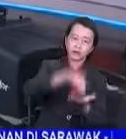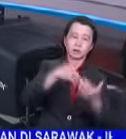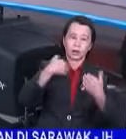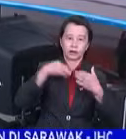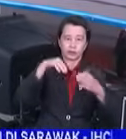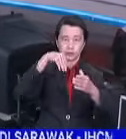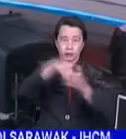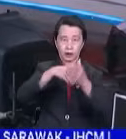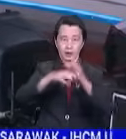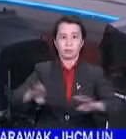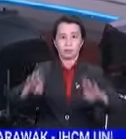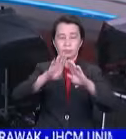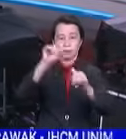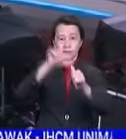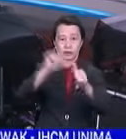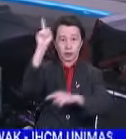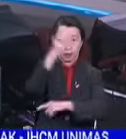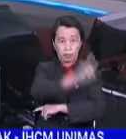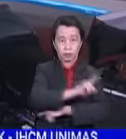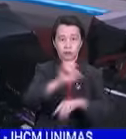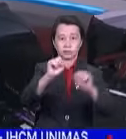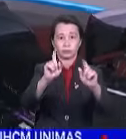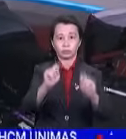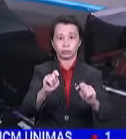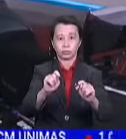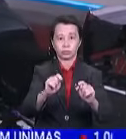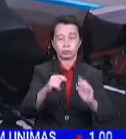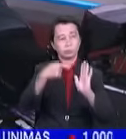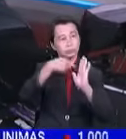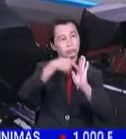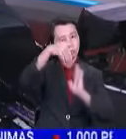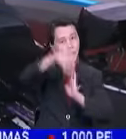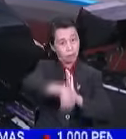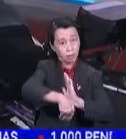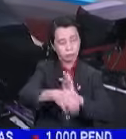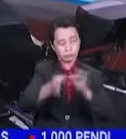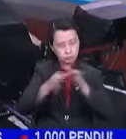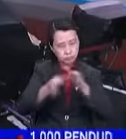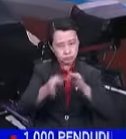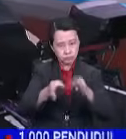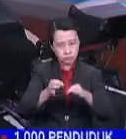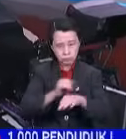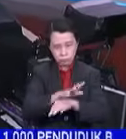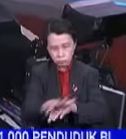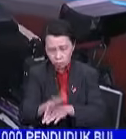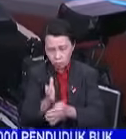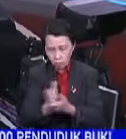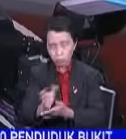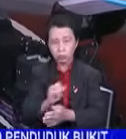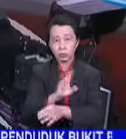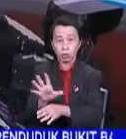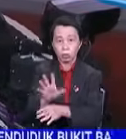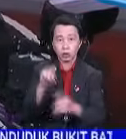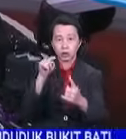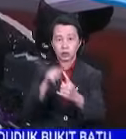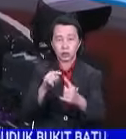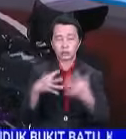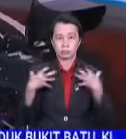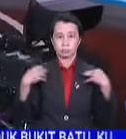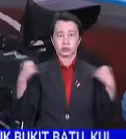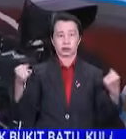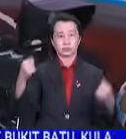berita pedana itu setiap hari Sabtu paparan malam ini akan merangkai aspek kesan langsung covert 19 kepada